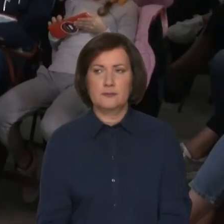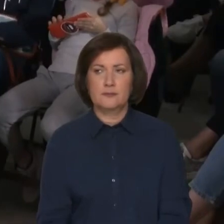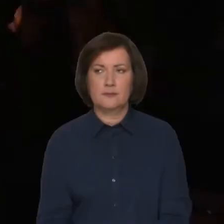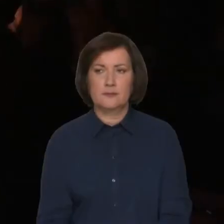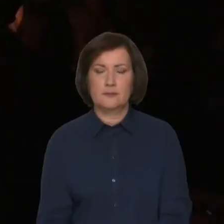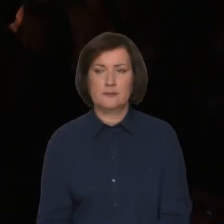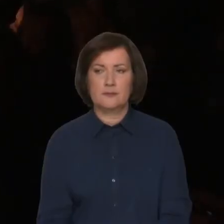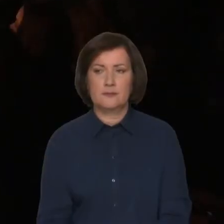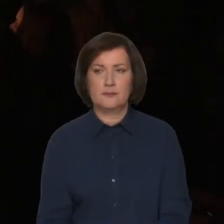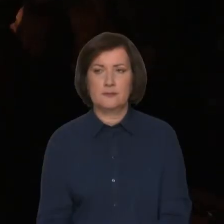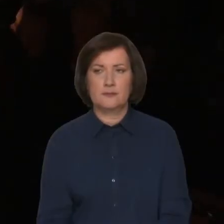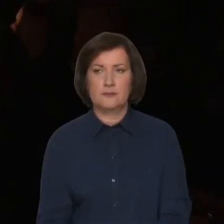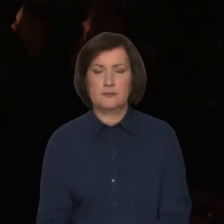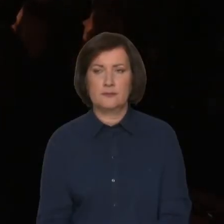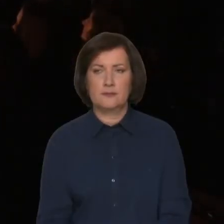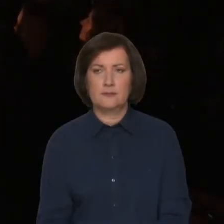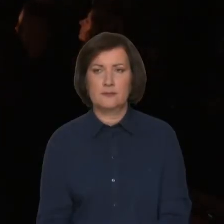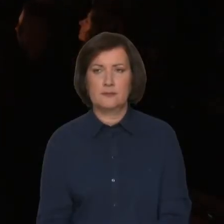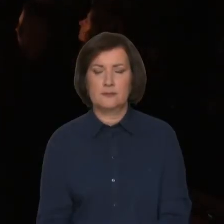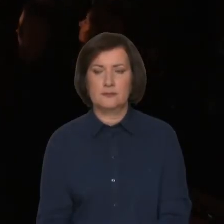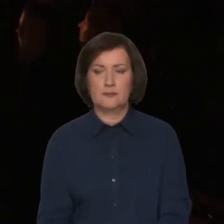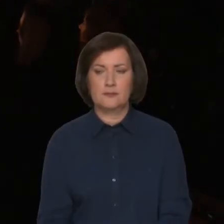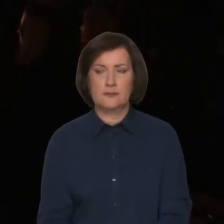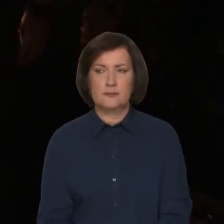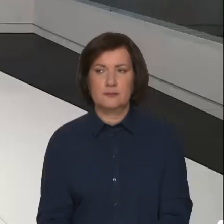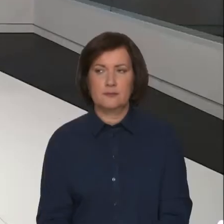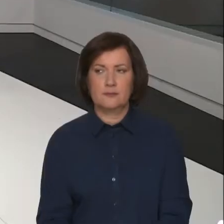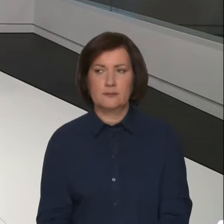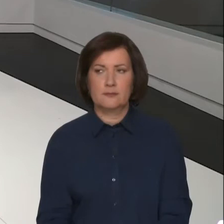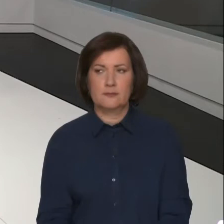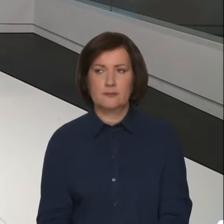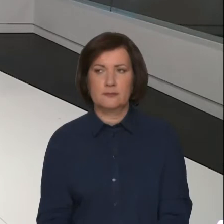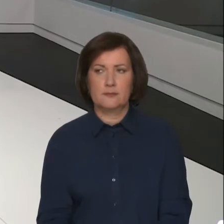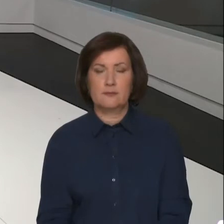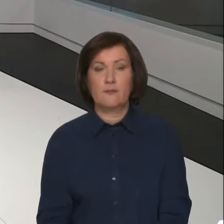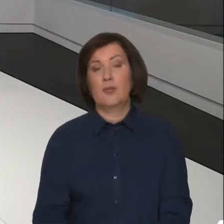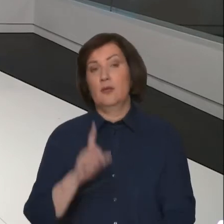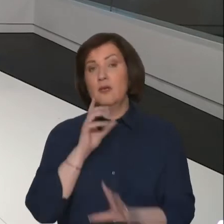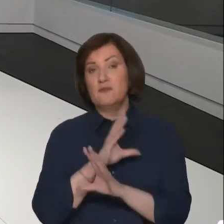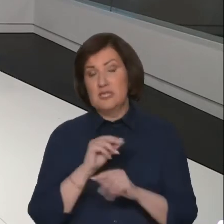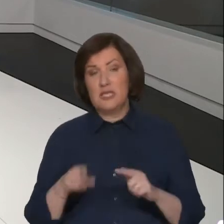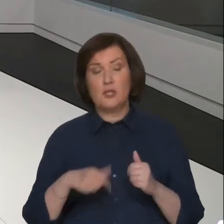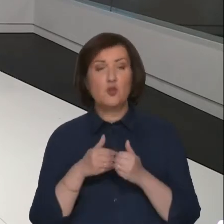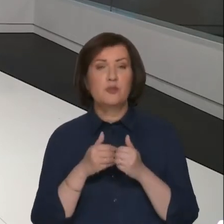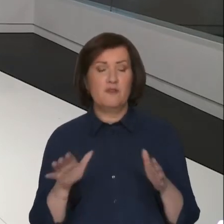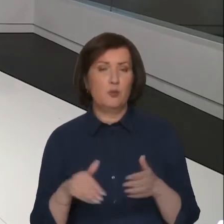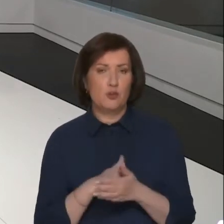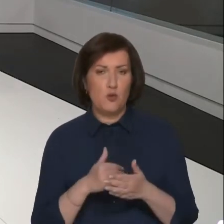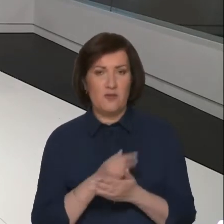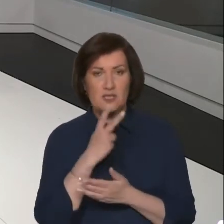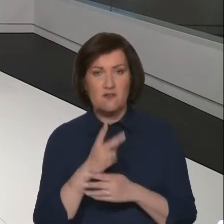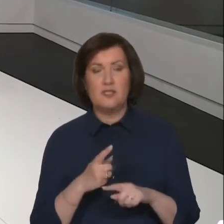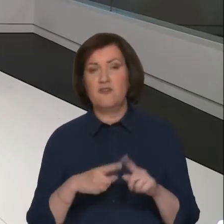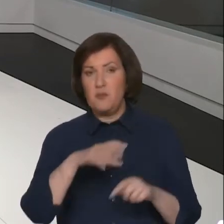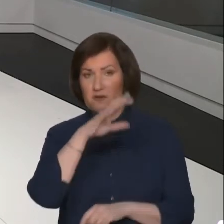Назар Волошанюк, Володимир Рибачок. Новини на Суспільному. Чернівці. І наразі все. Наступний випуск новин дивіться